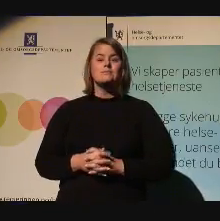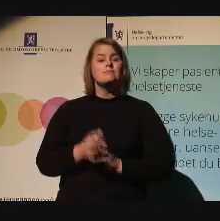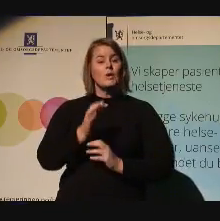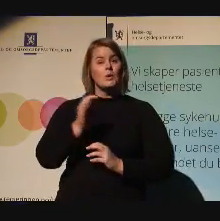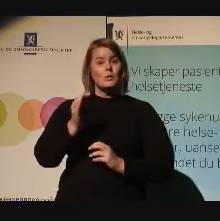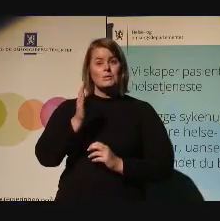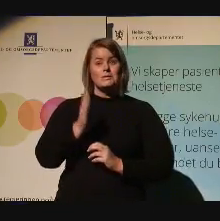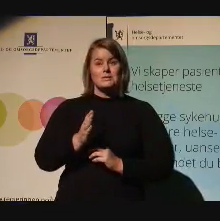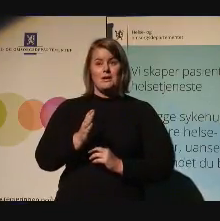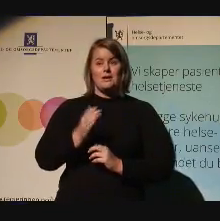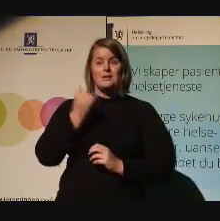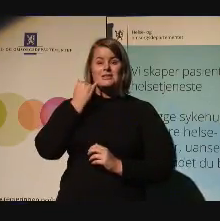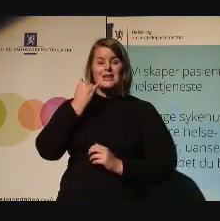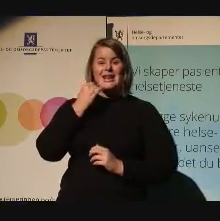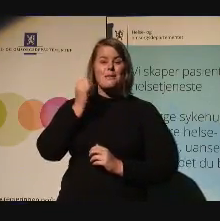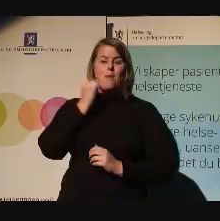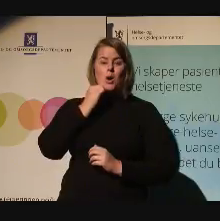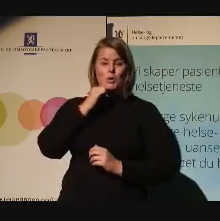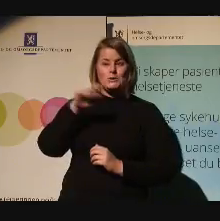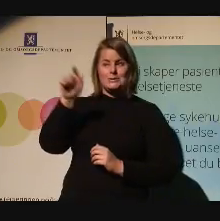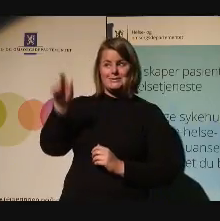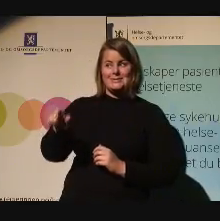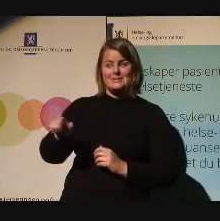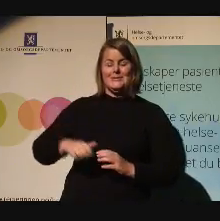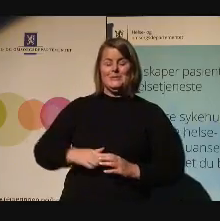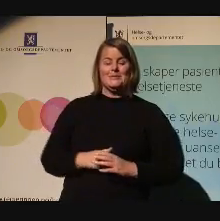Tusen takk til Jeanette Magnus.